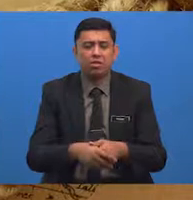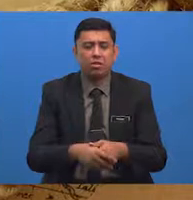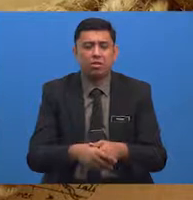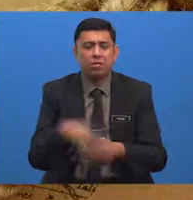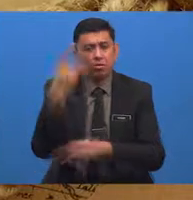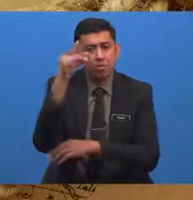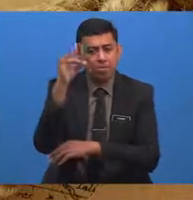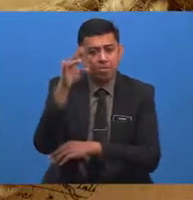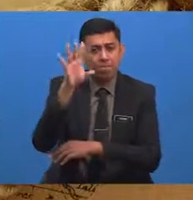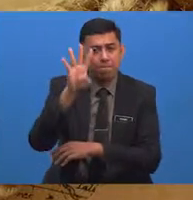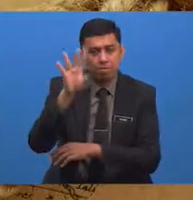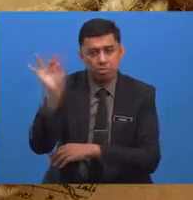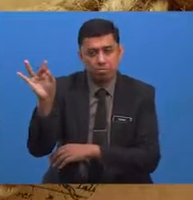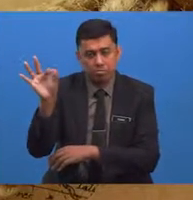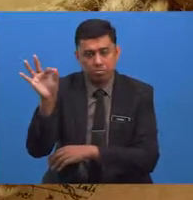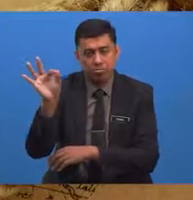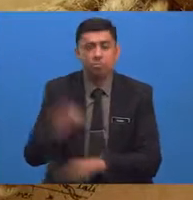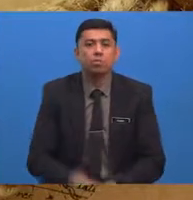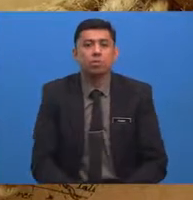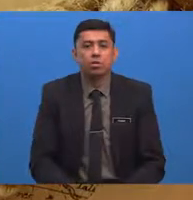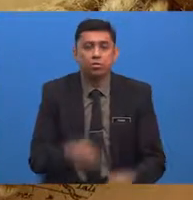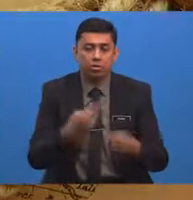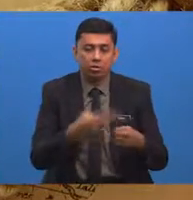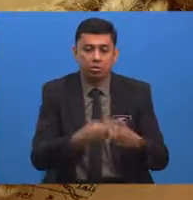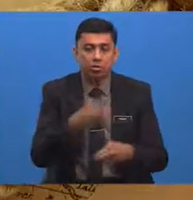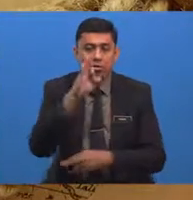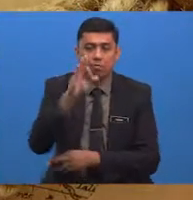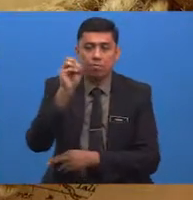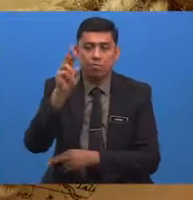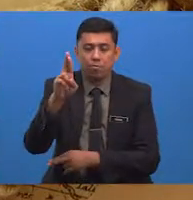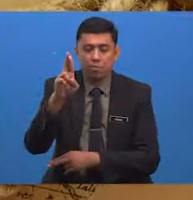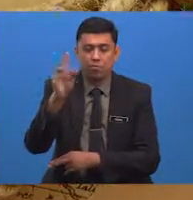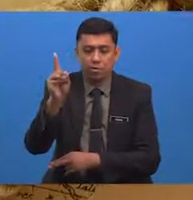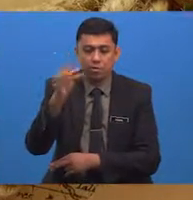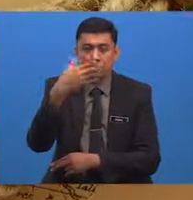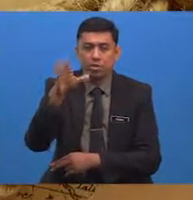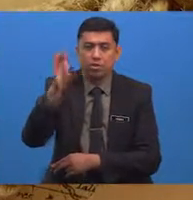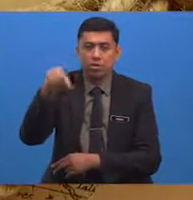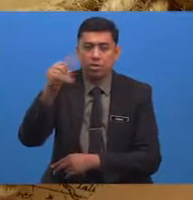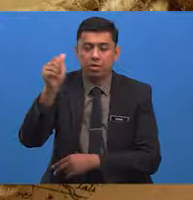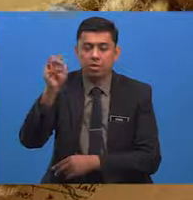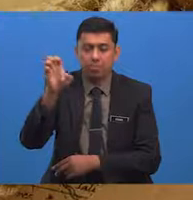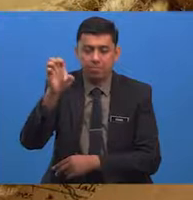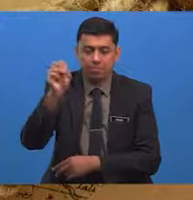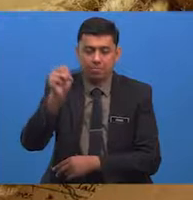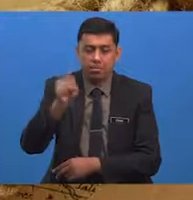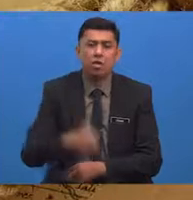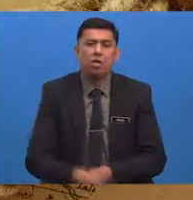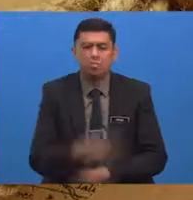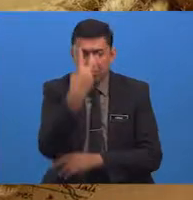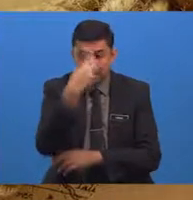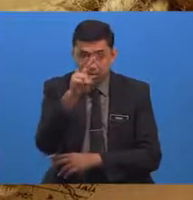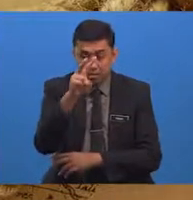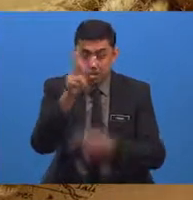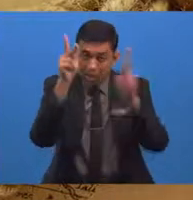tahun 1849. Kubu yang dinamakan Fort James ini dibina bagi memerhatikan